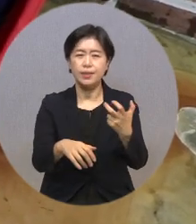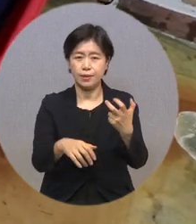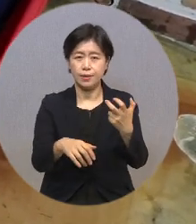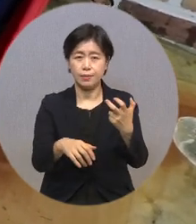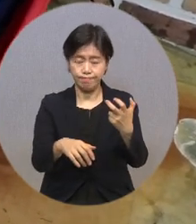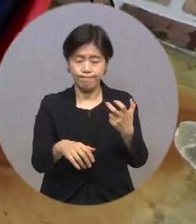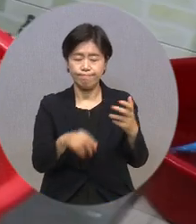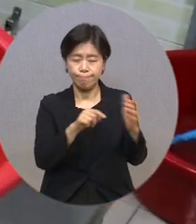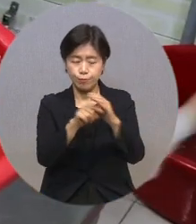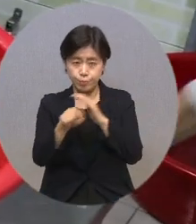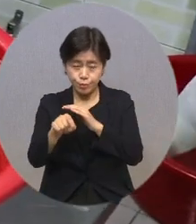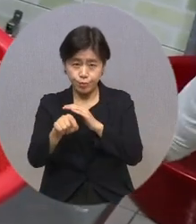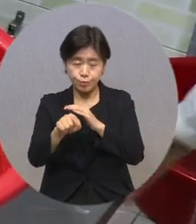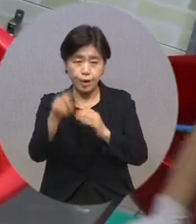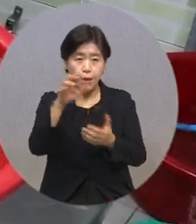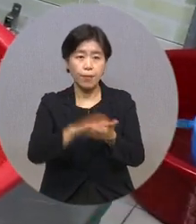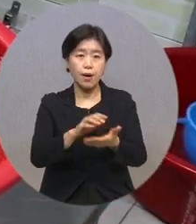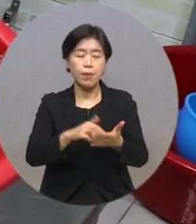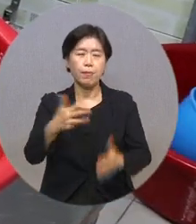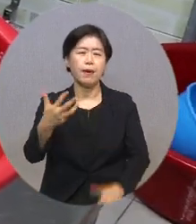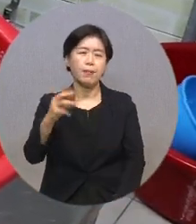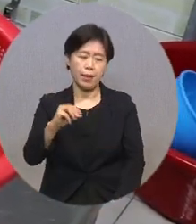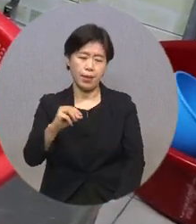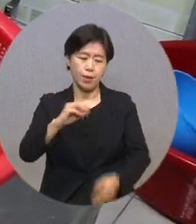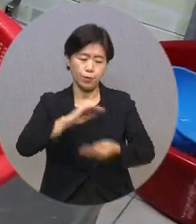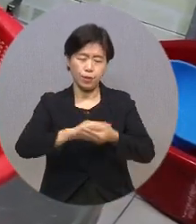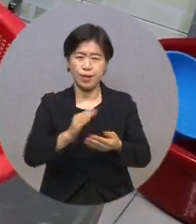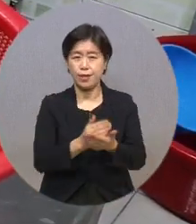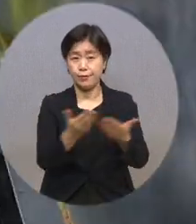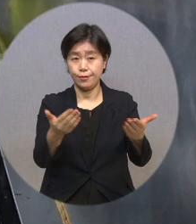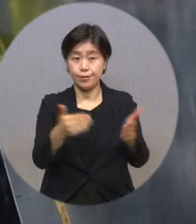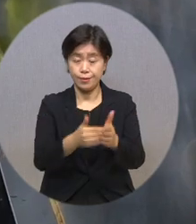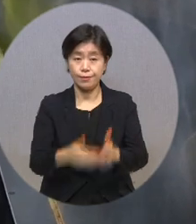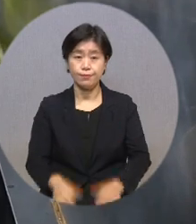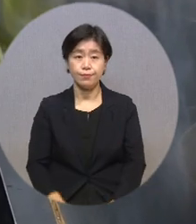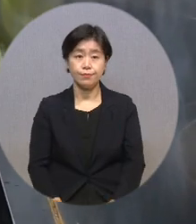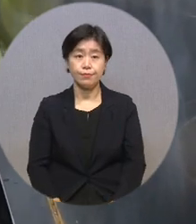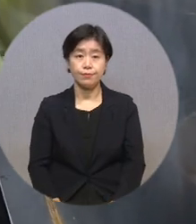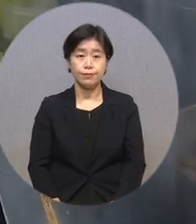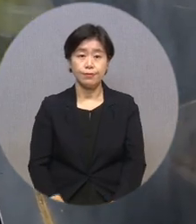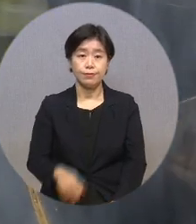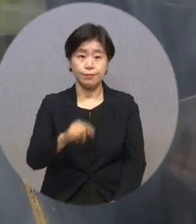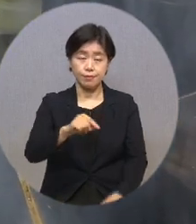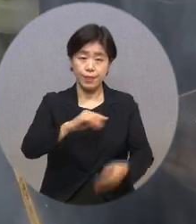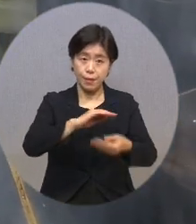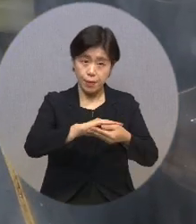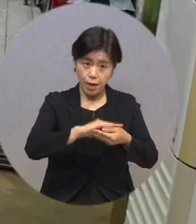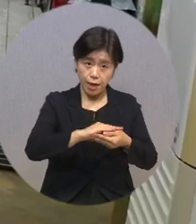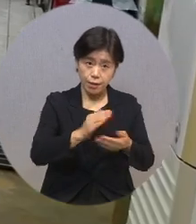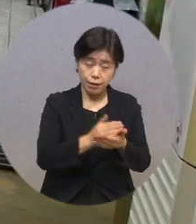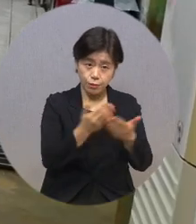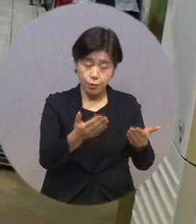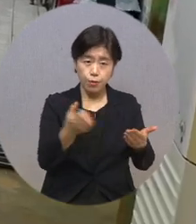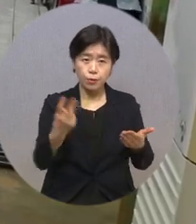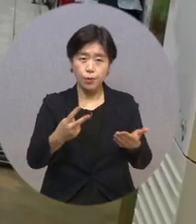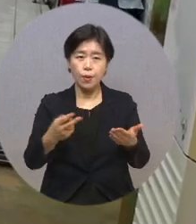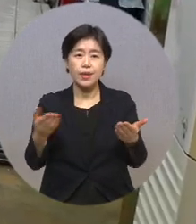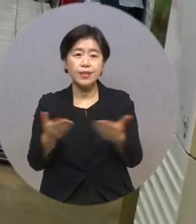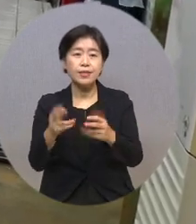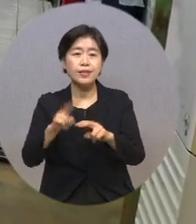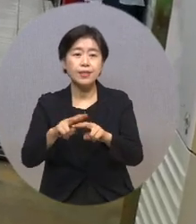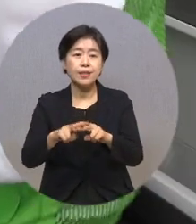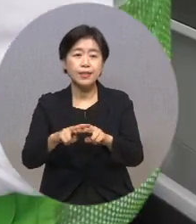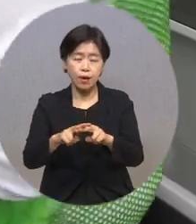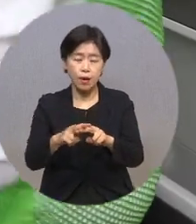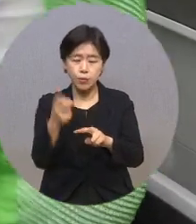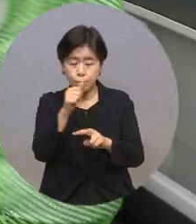도시락을 배달했습니다. 광양제철소는 도시락 배달 사업과 어르신들의 일자리 제공 사업을 지속적으로